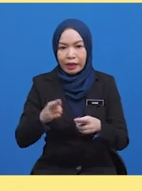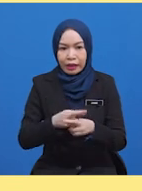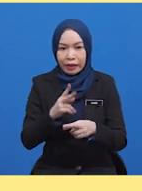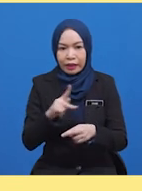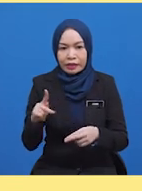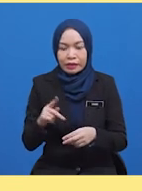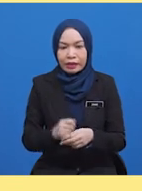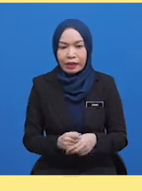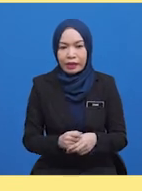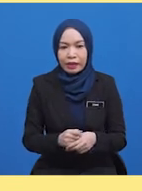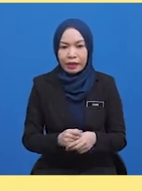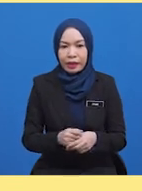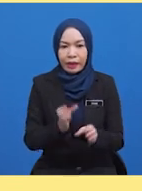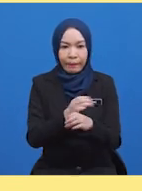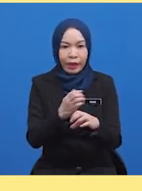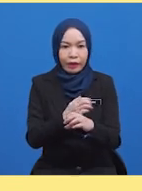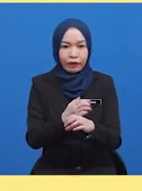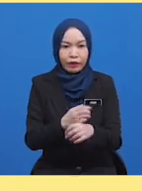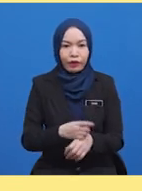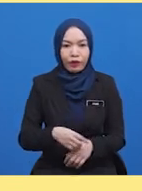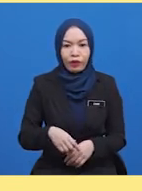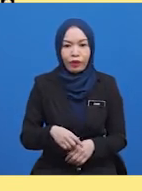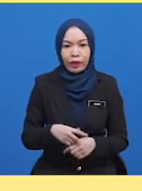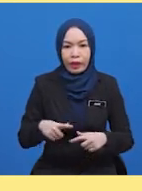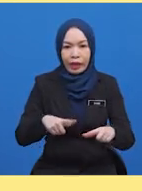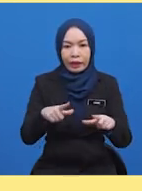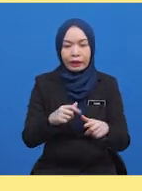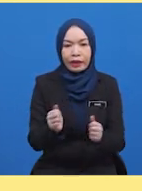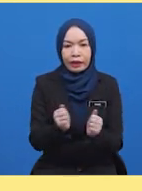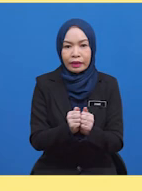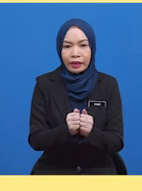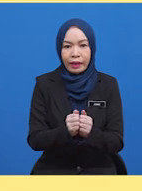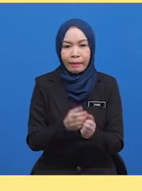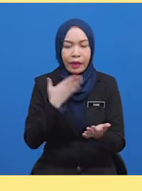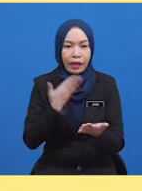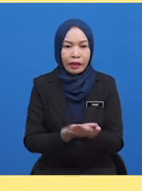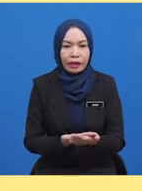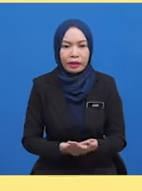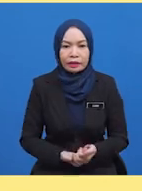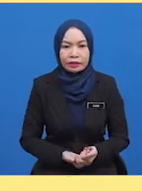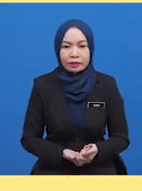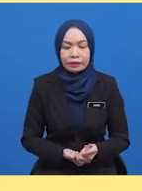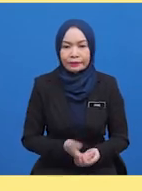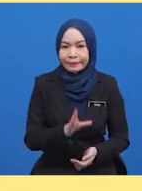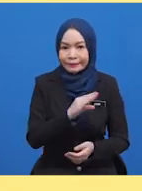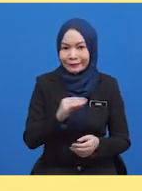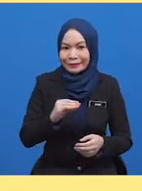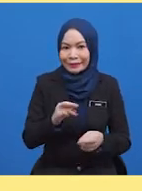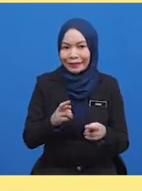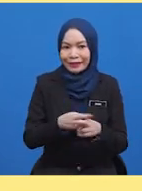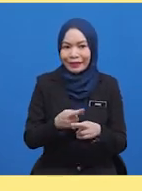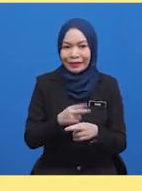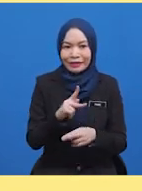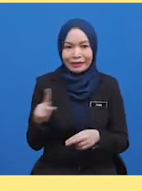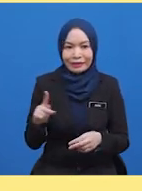dalam cerpen dengan baik enam menguraikan nilai dan pengajaran yang terdapat